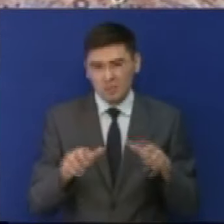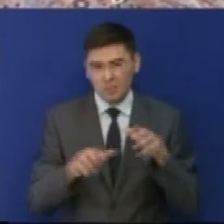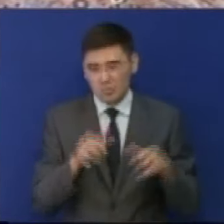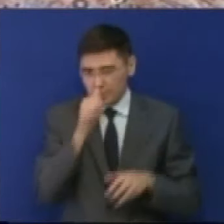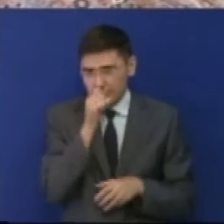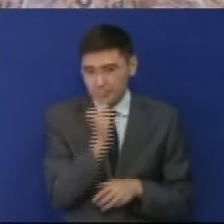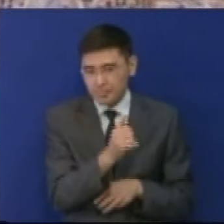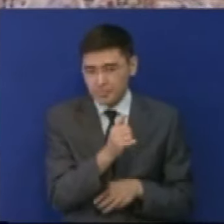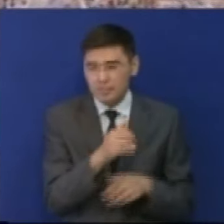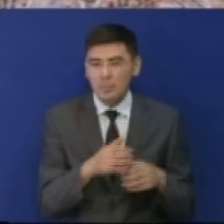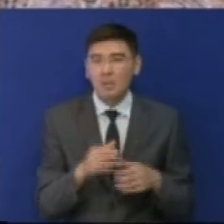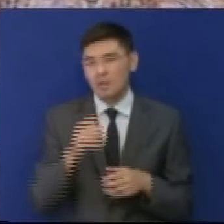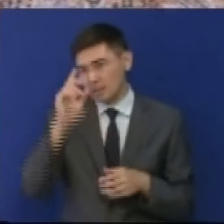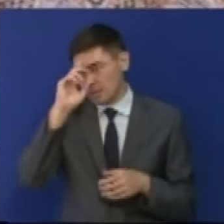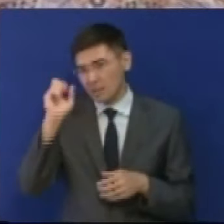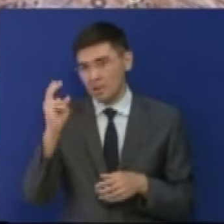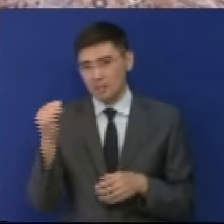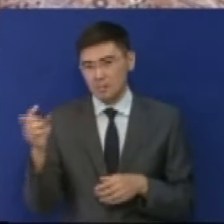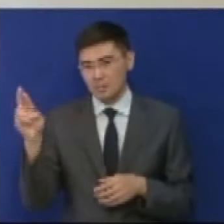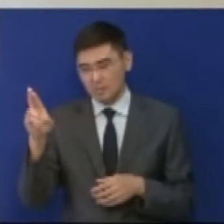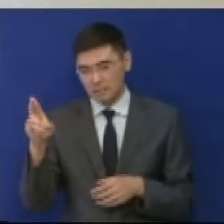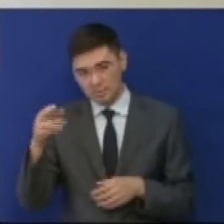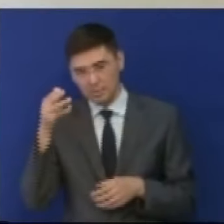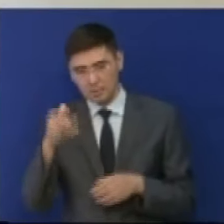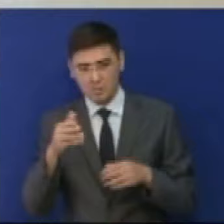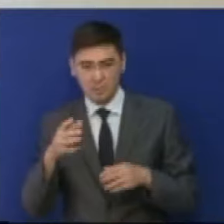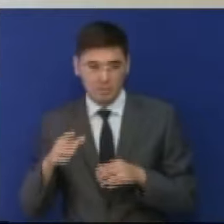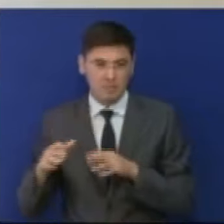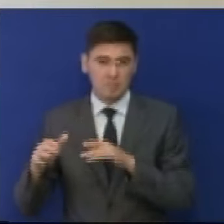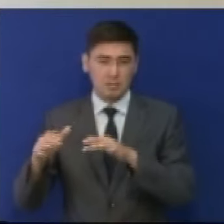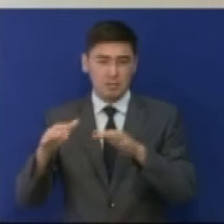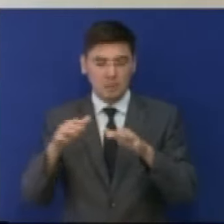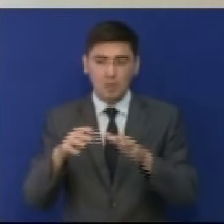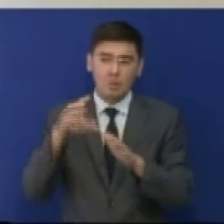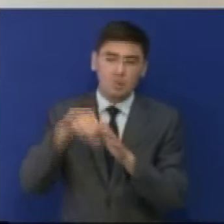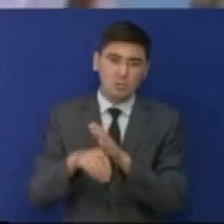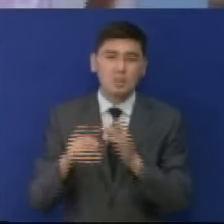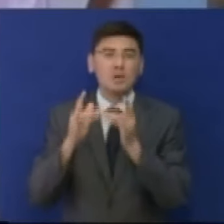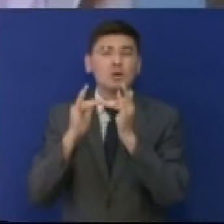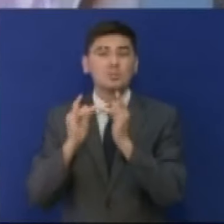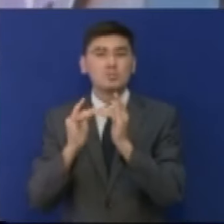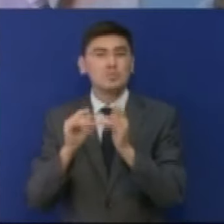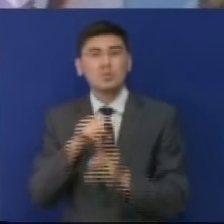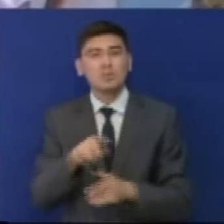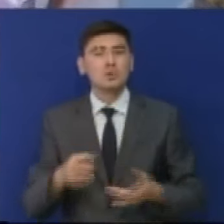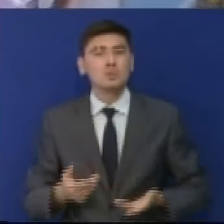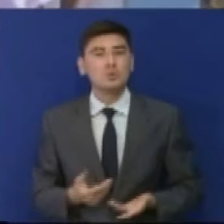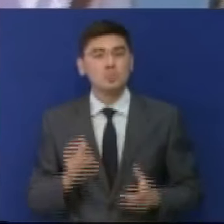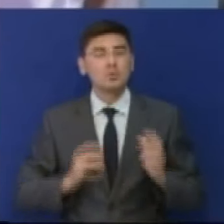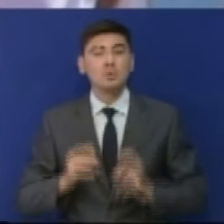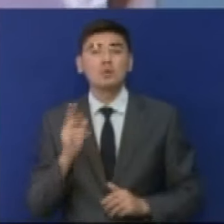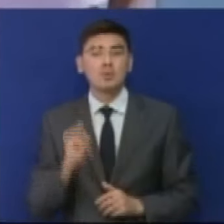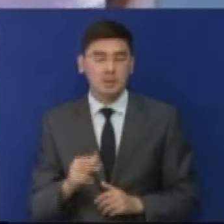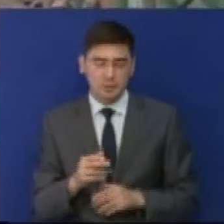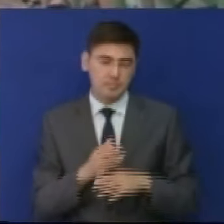коррупции приняла участие в республиканской акции, посвященной вопросам условия проживания студентов в общежитиях. В рамках этой акции члены